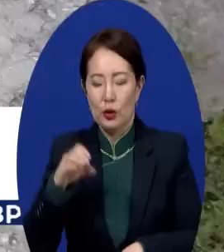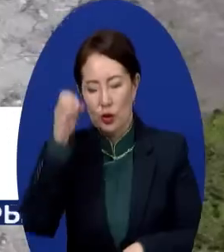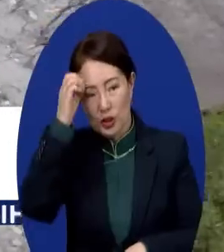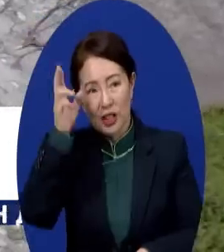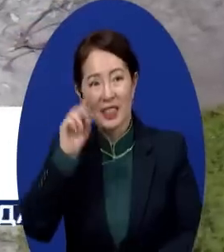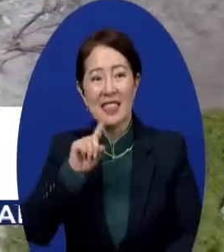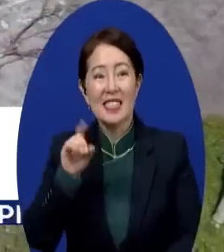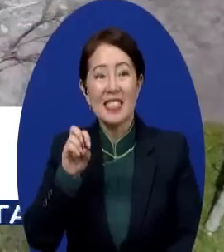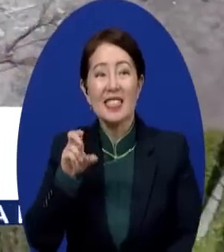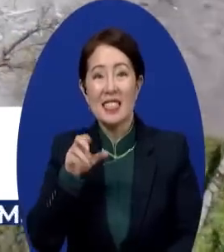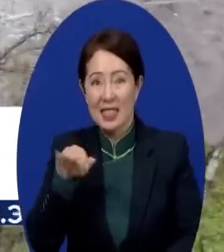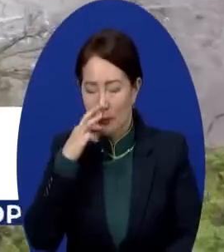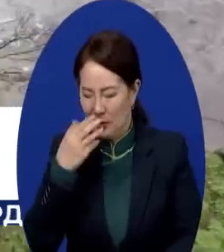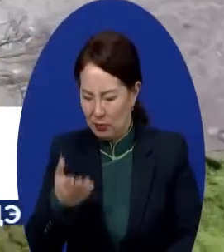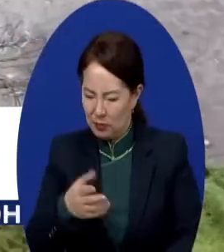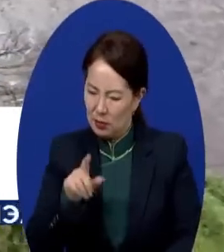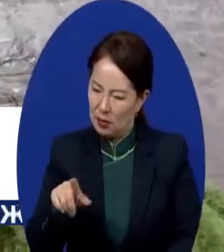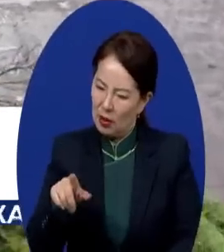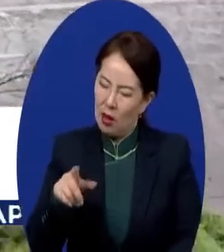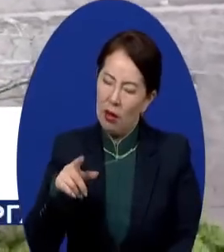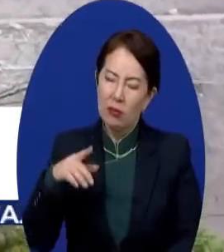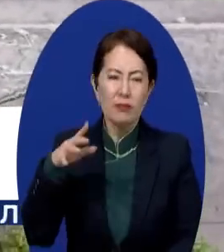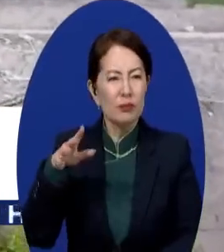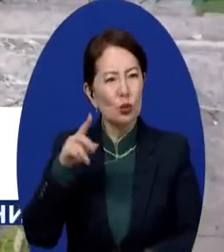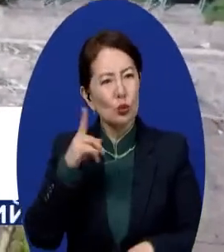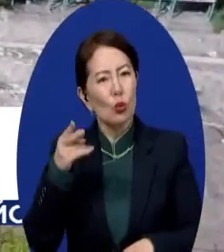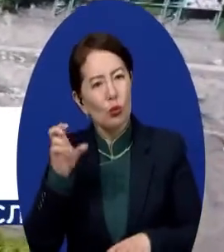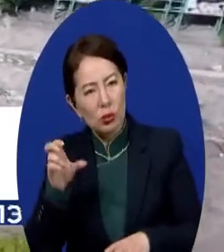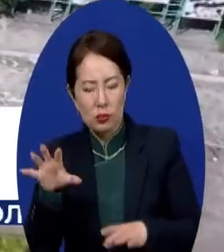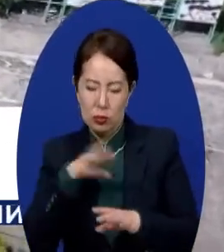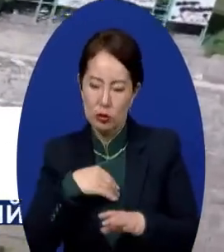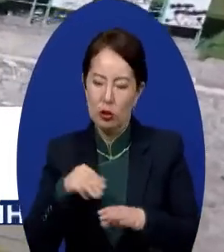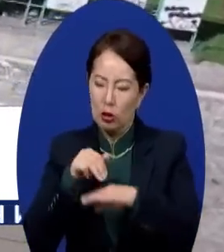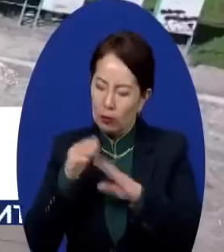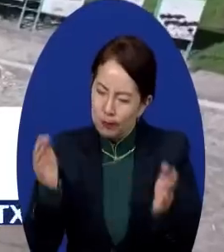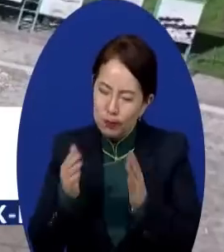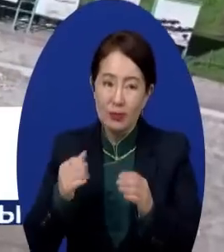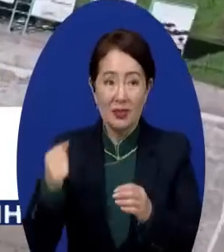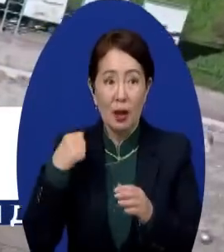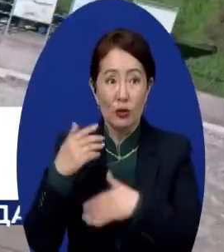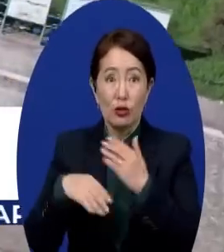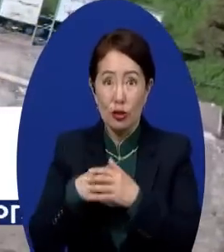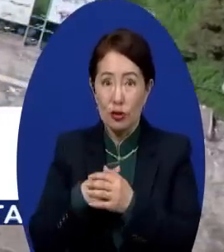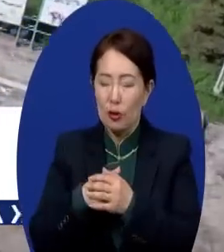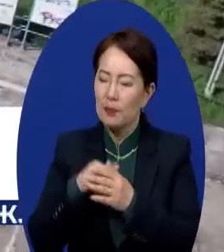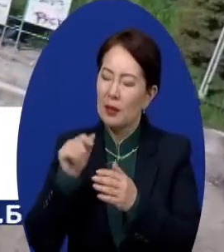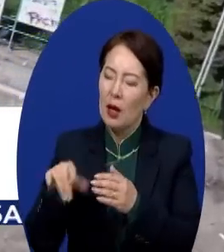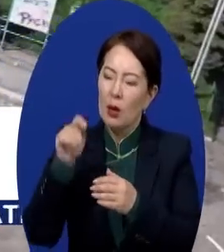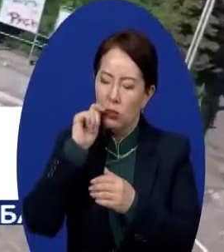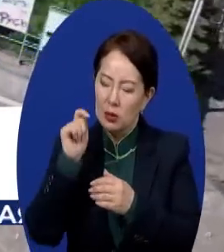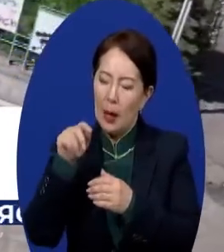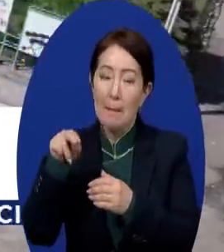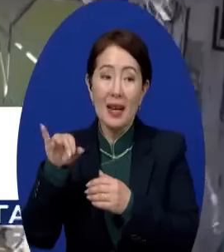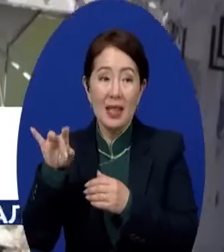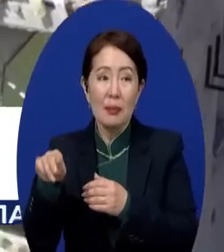За Украиний айрам зүүн болон өмнөд бүсийн хит хитэн мужид тогтоон барих давшилтанд орж байгаагаа зарлсан байна. За Украиний парламент